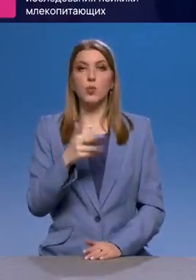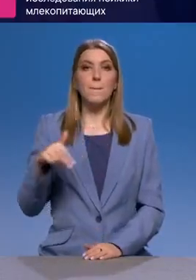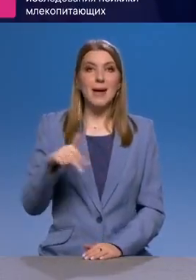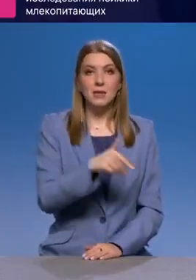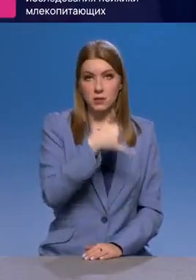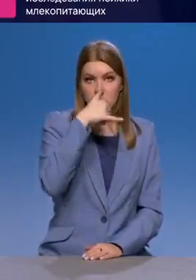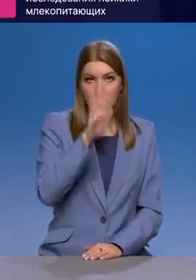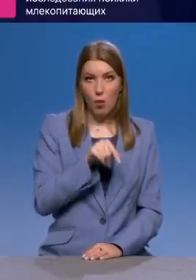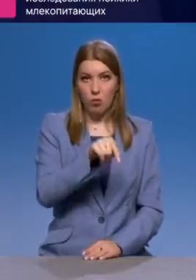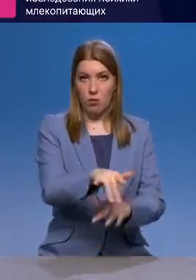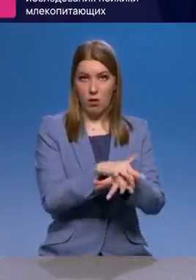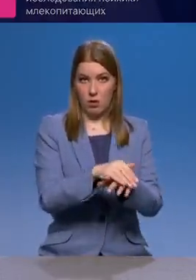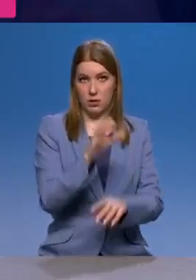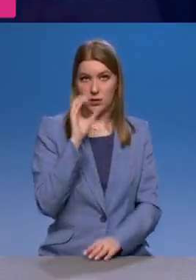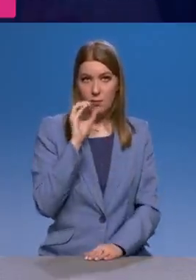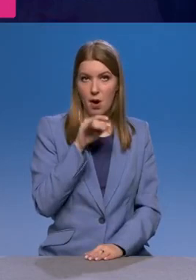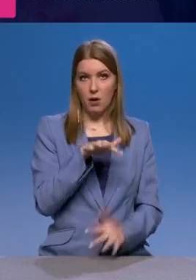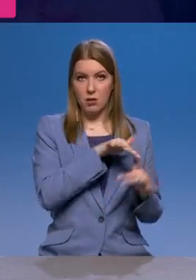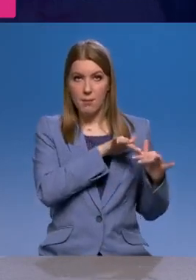стая, которая нападает на людей. И,